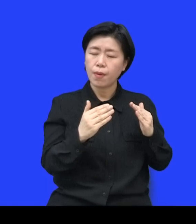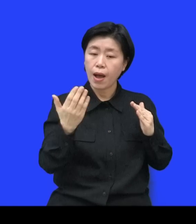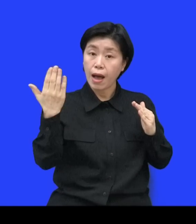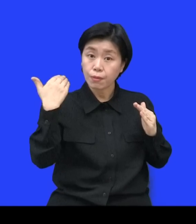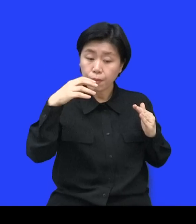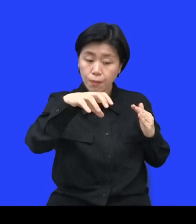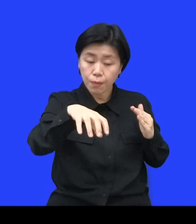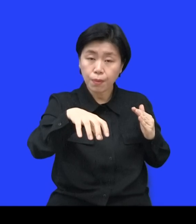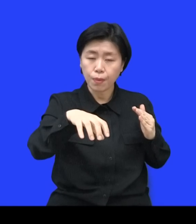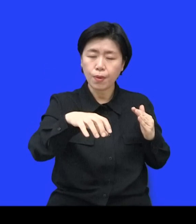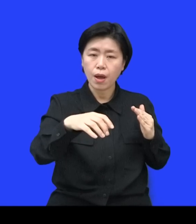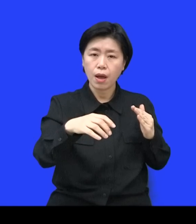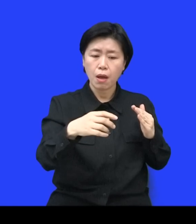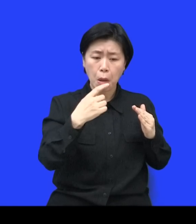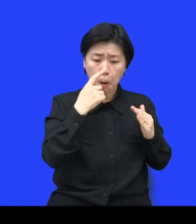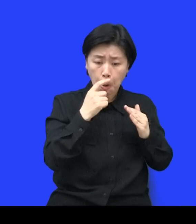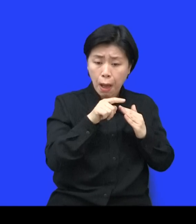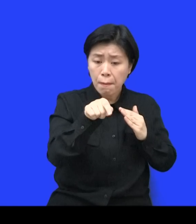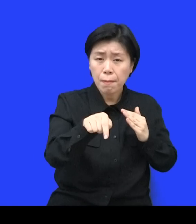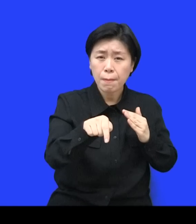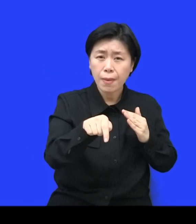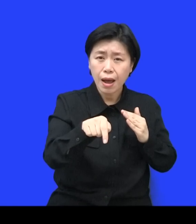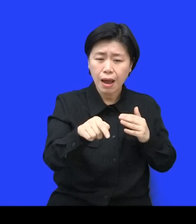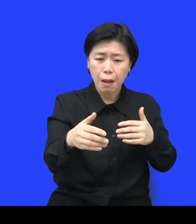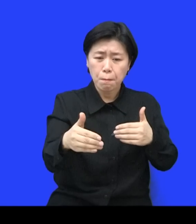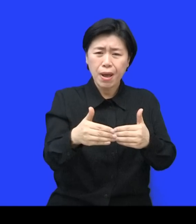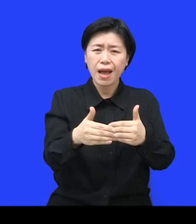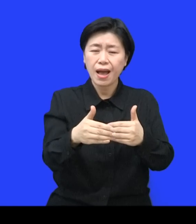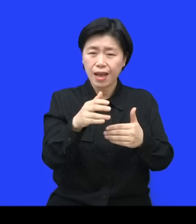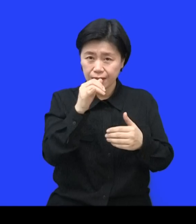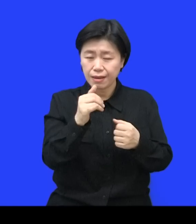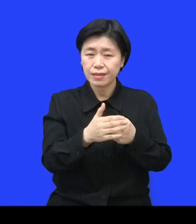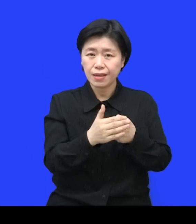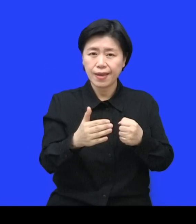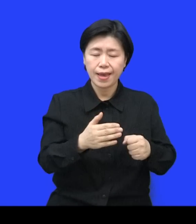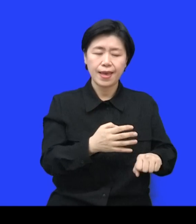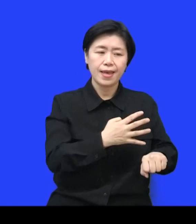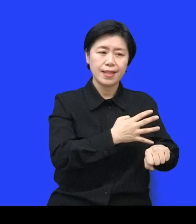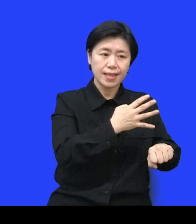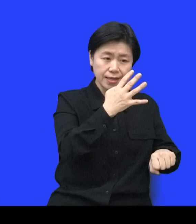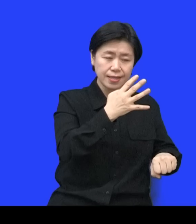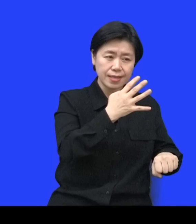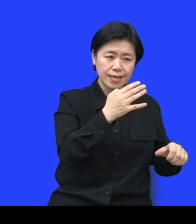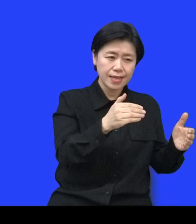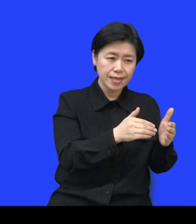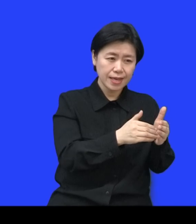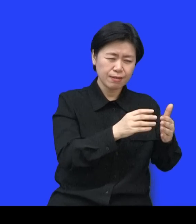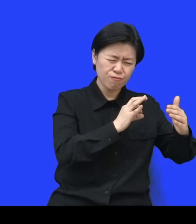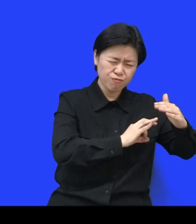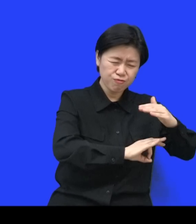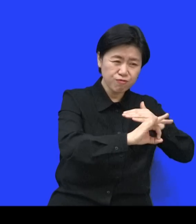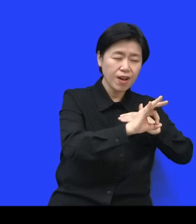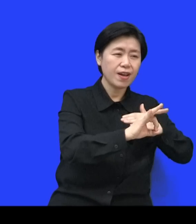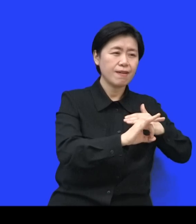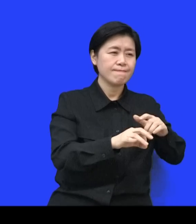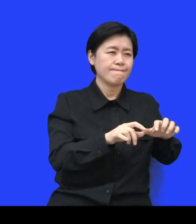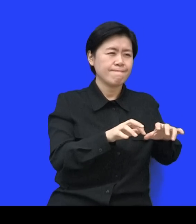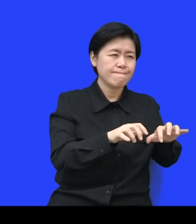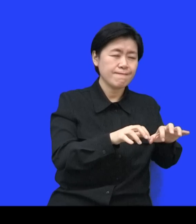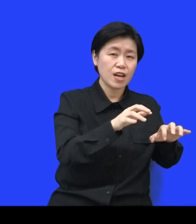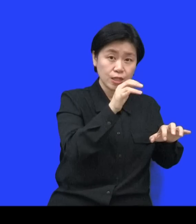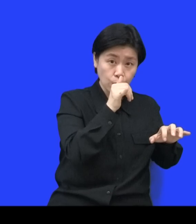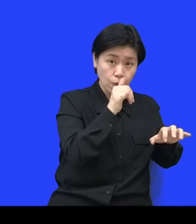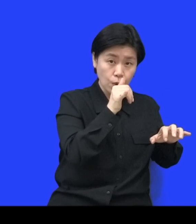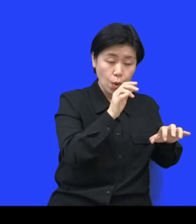자고 8시 15분까지만 등교하면 그때 이제 인생의 성공을 깨달았죠. 그 무언가 이루기